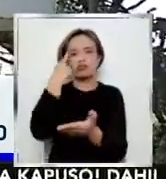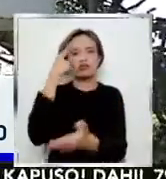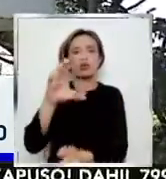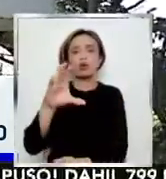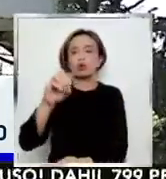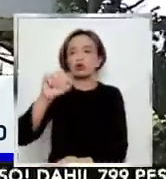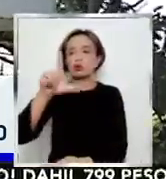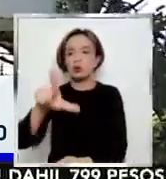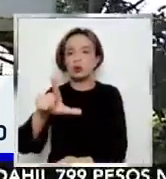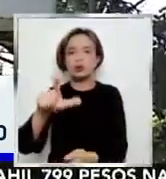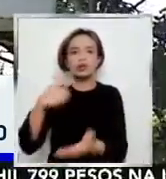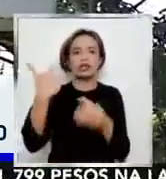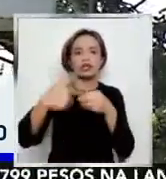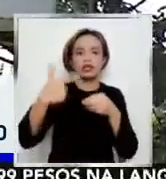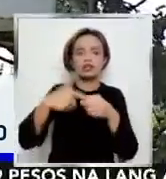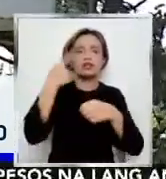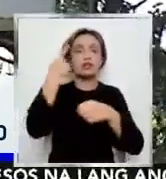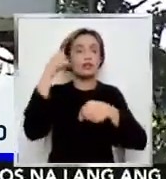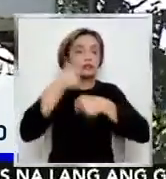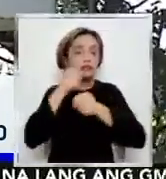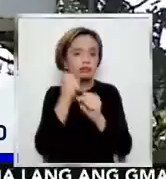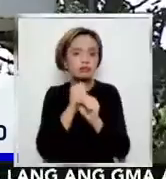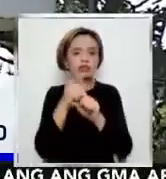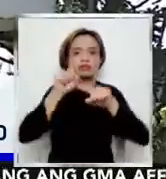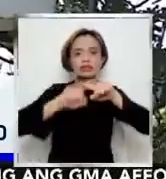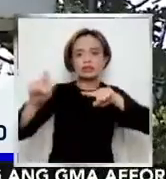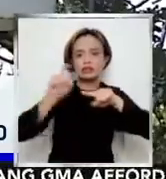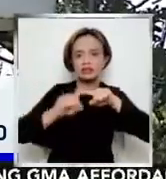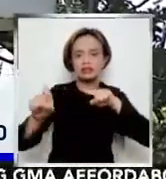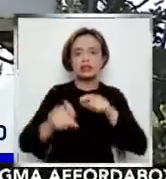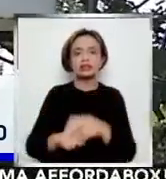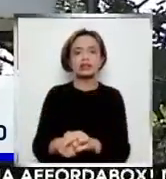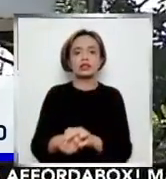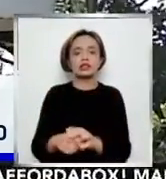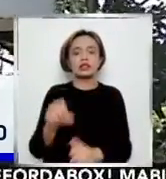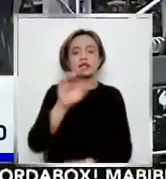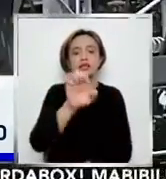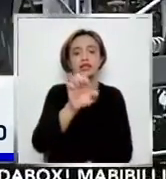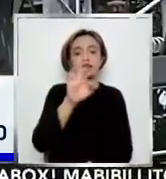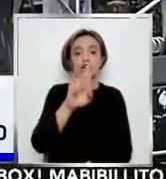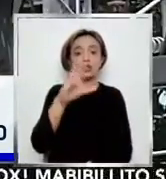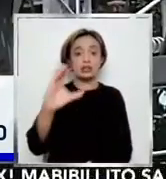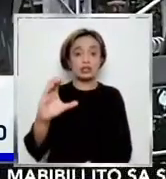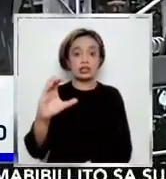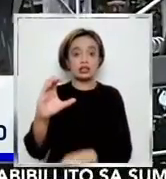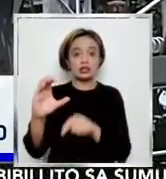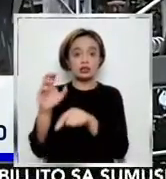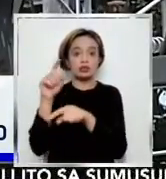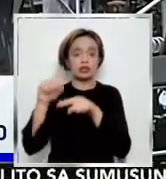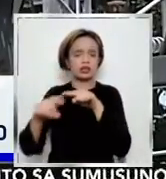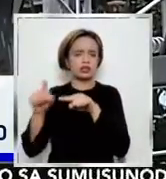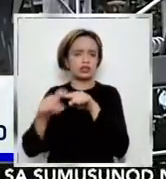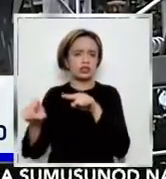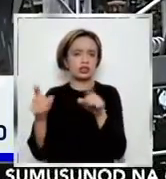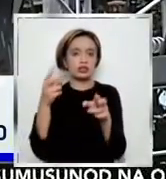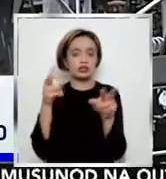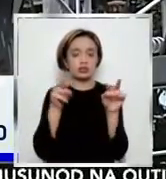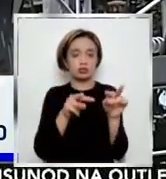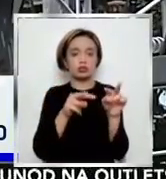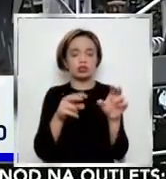kuryente. Nauna na itong ibinasura ng Energy Regulatory Commission o ERC dahil labag-anila ito sa